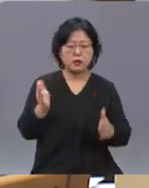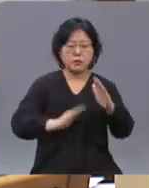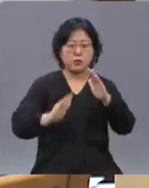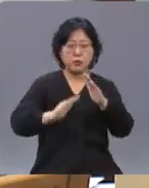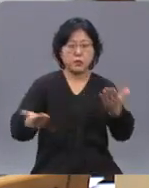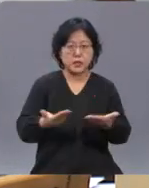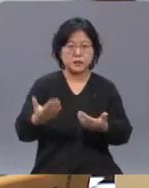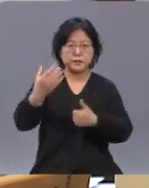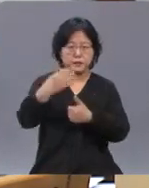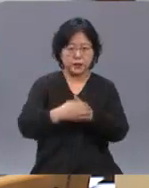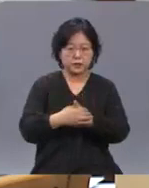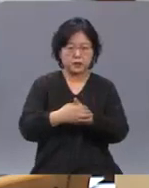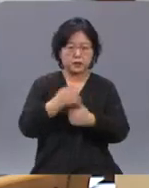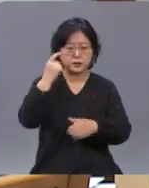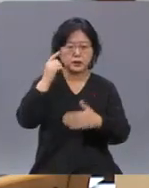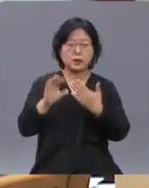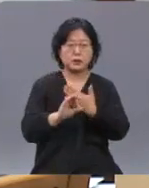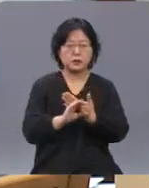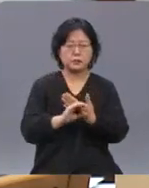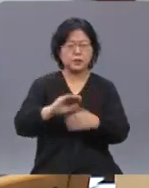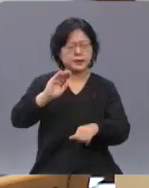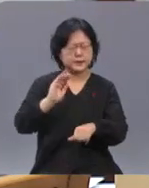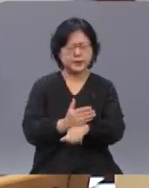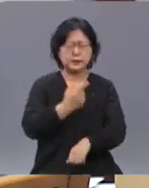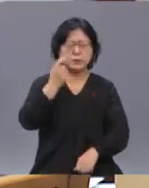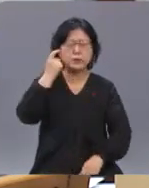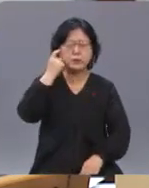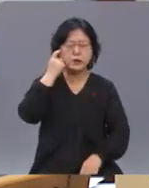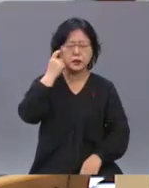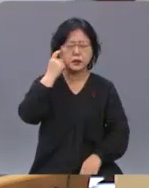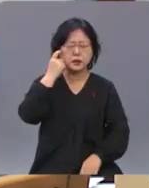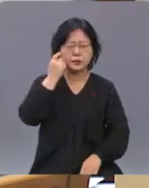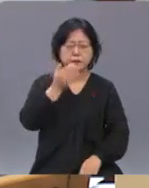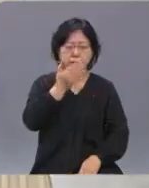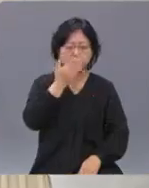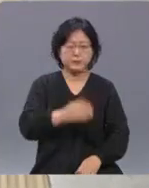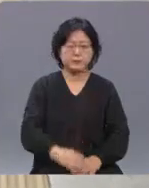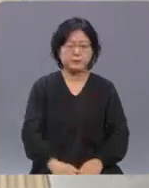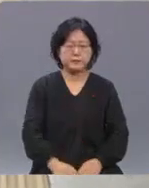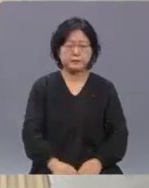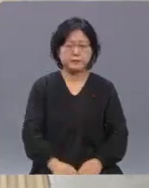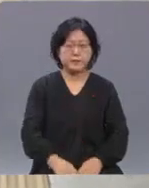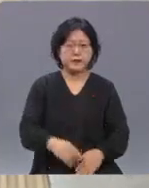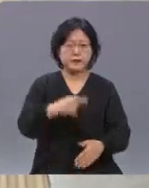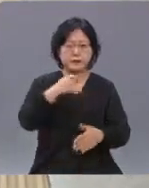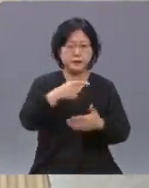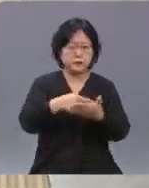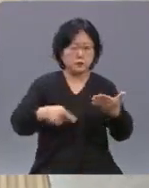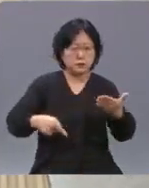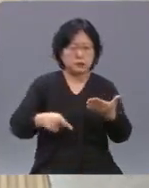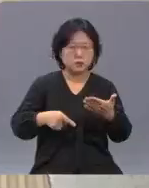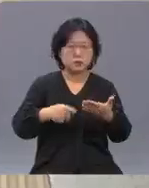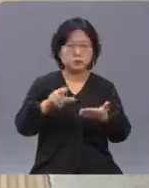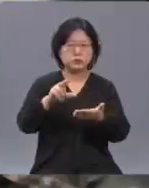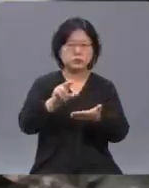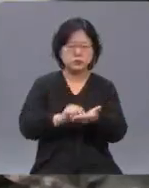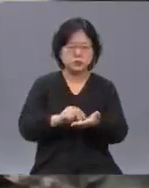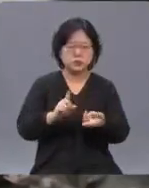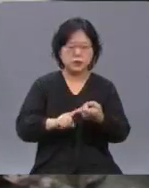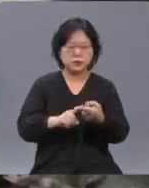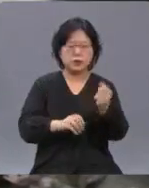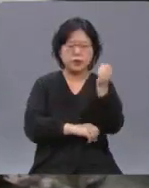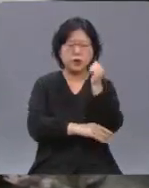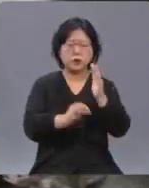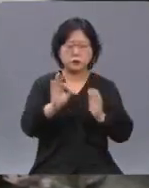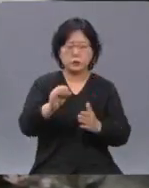공적인 일자리 차원에서 생각을 하신다면 이거는 굉장한 오판이 될 수 있다 적자를 어떻게 해소할지에 대해서는